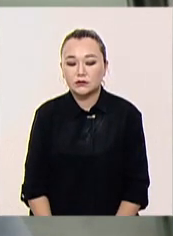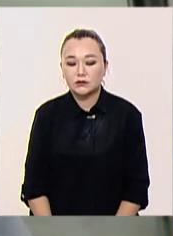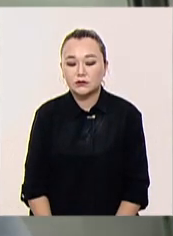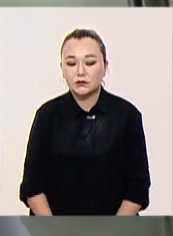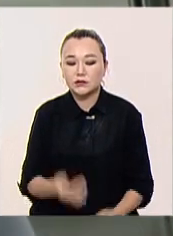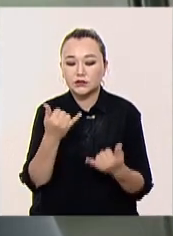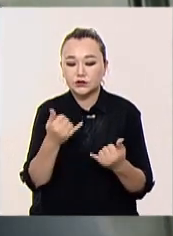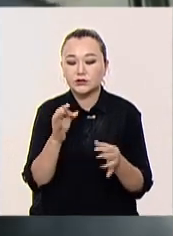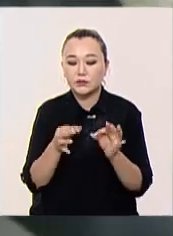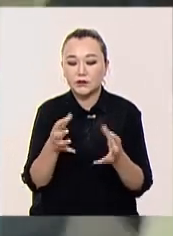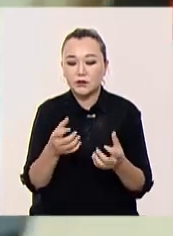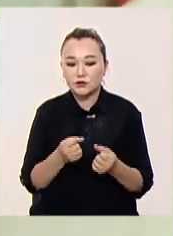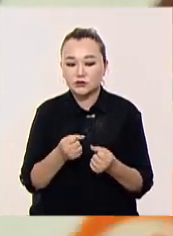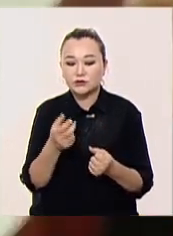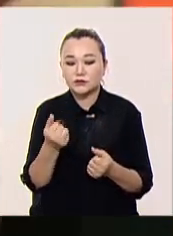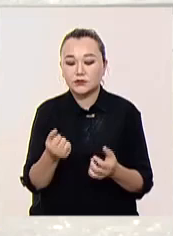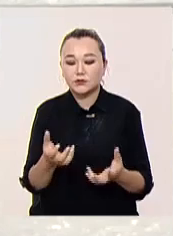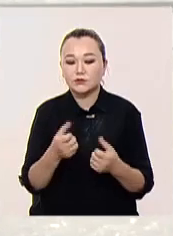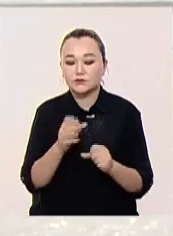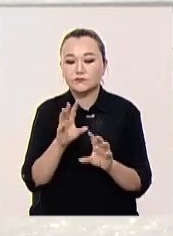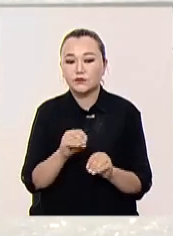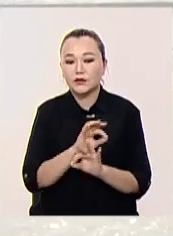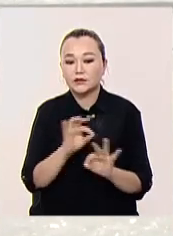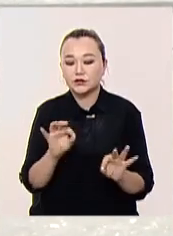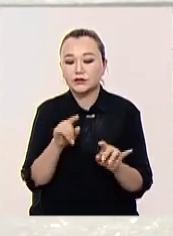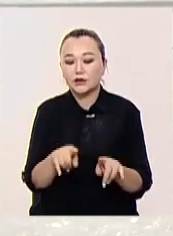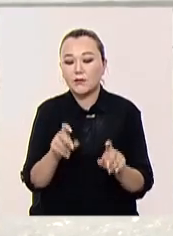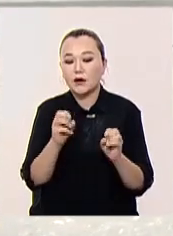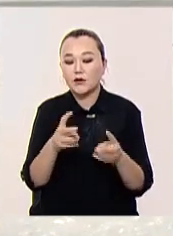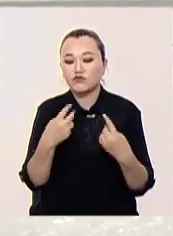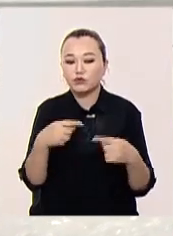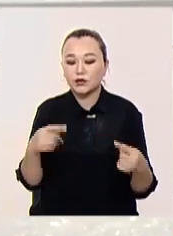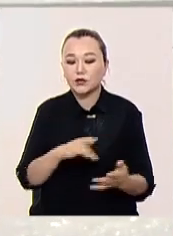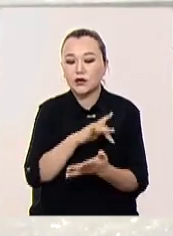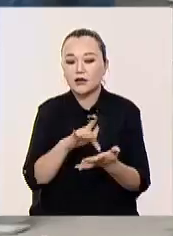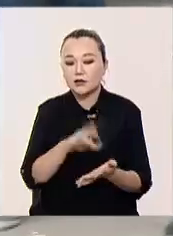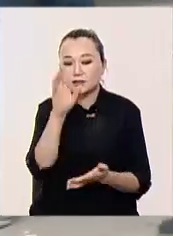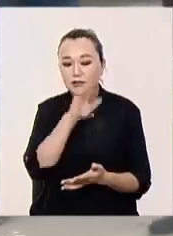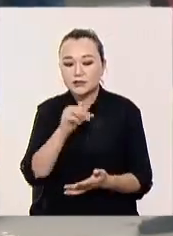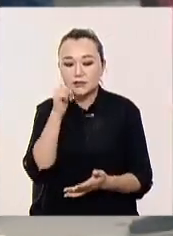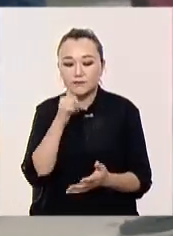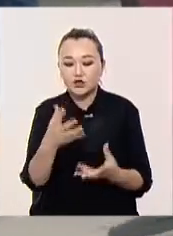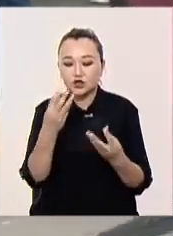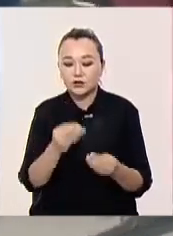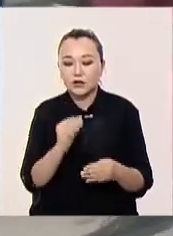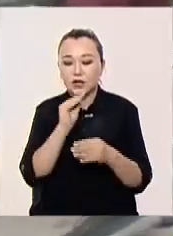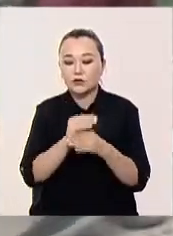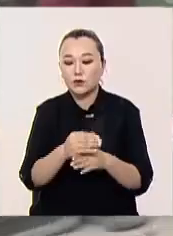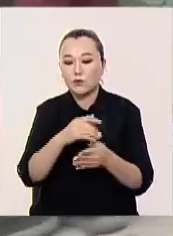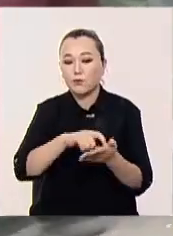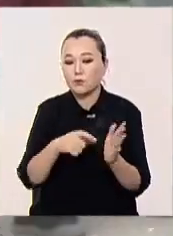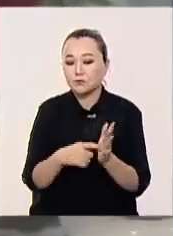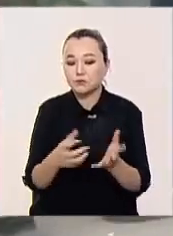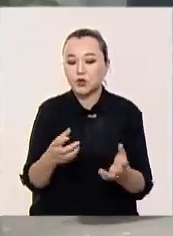Сейчас нормально, все получили. Да, все отлично. Правда, и там, как и в других городах страны, с завтрашнего дня откроется дополнительный